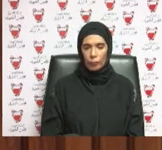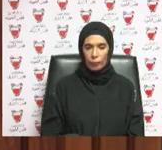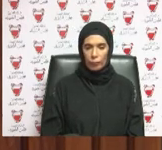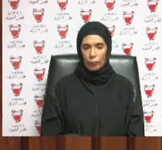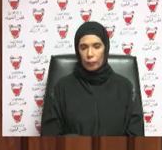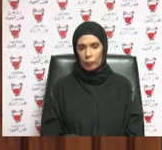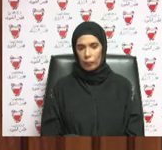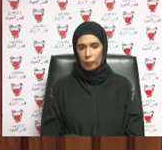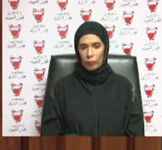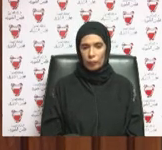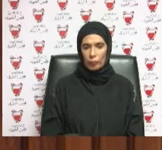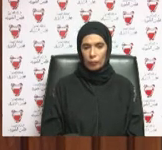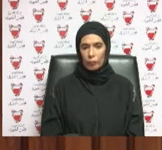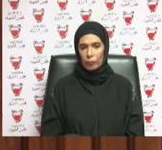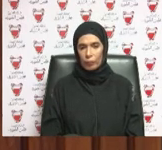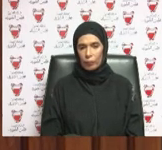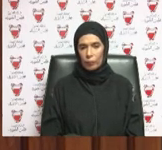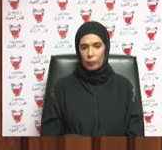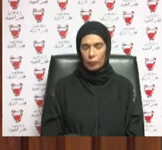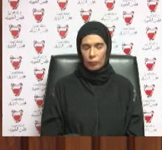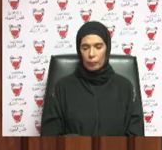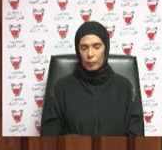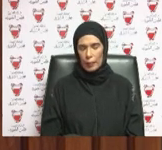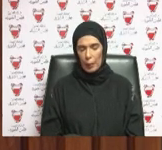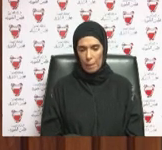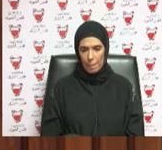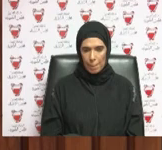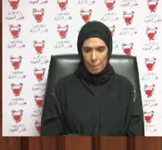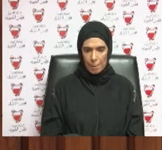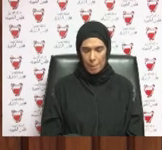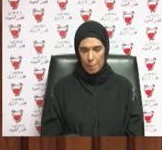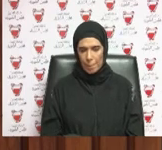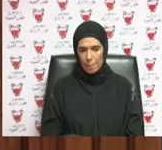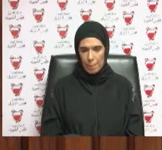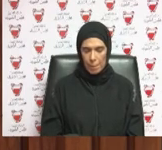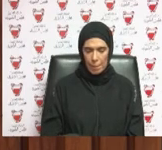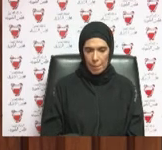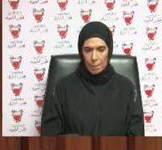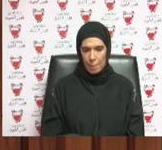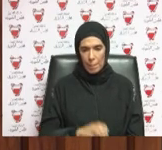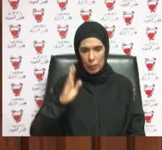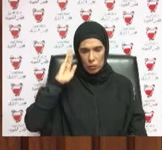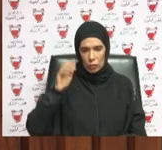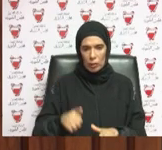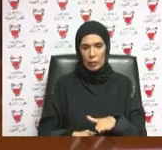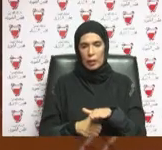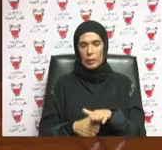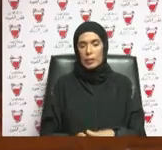شكرا جزيلا. الأخت هالة رمزي فايز تفضلي. شكرا معالي